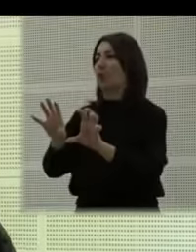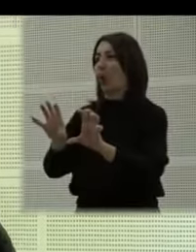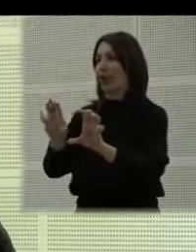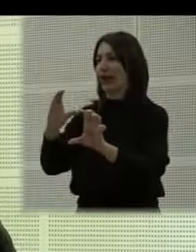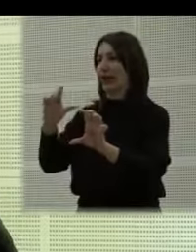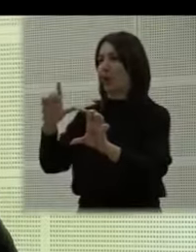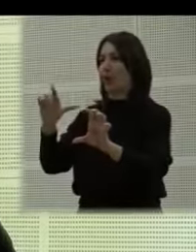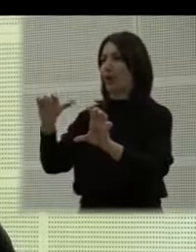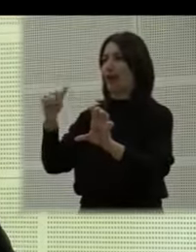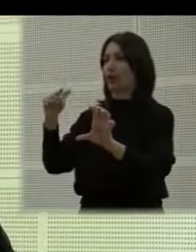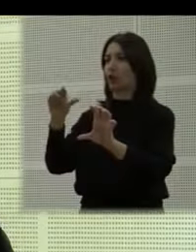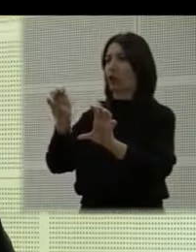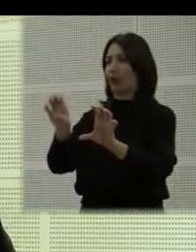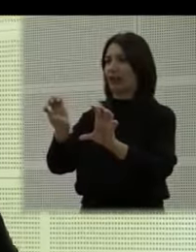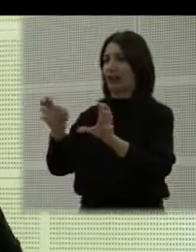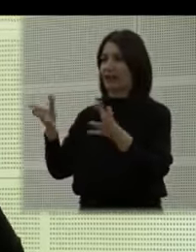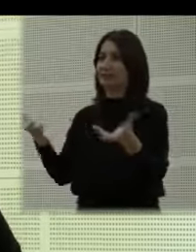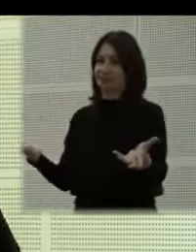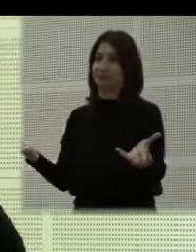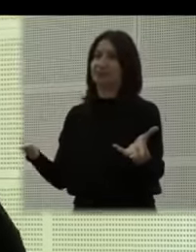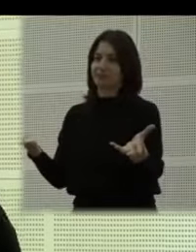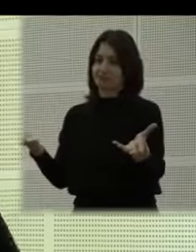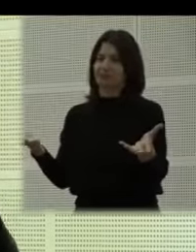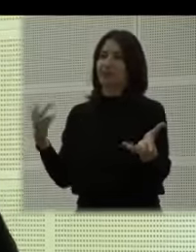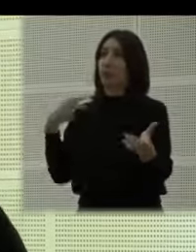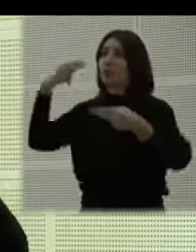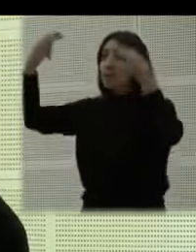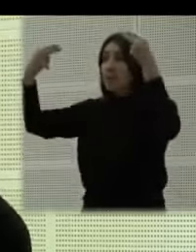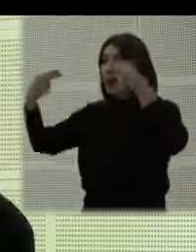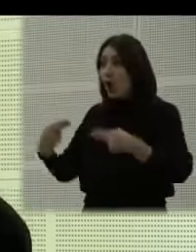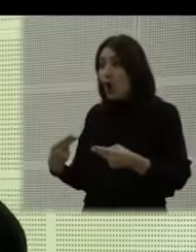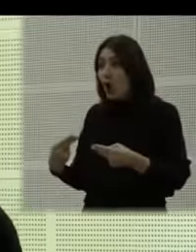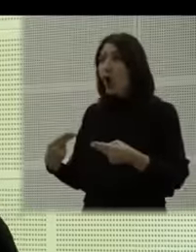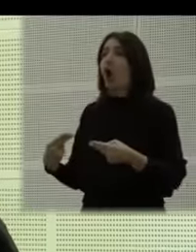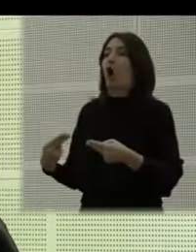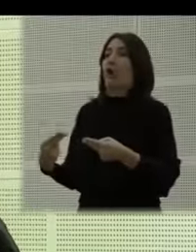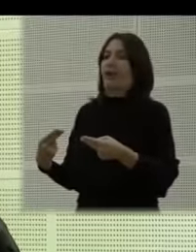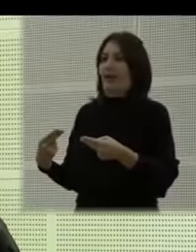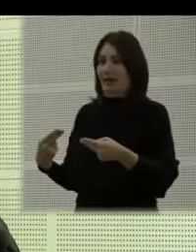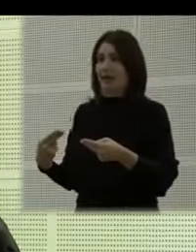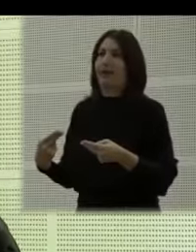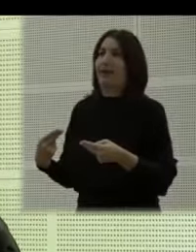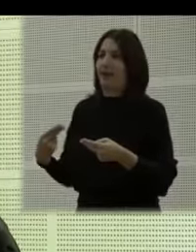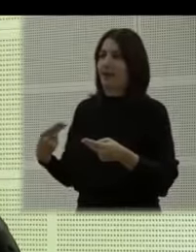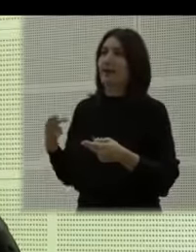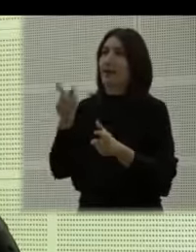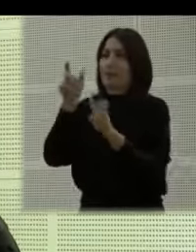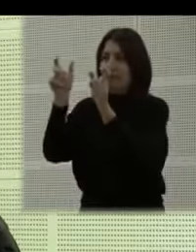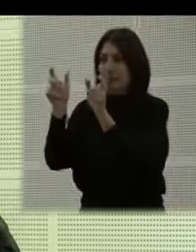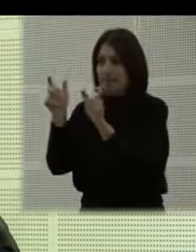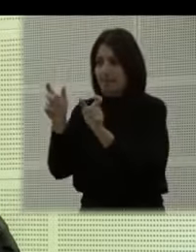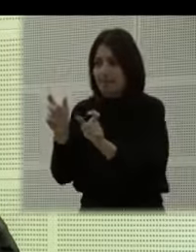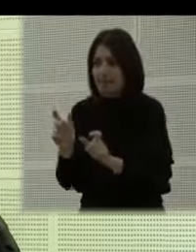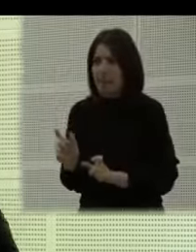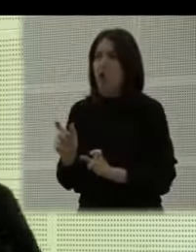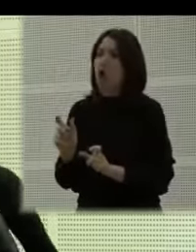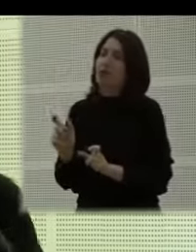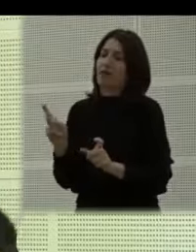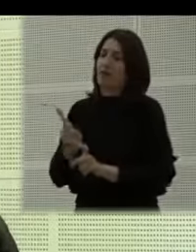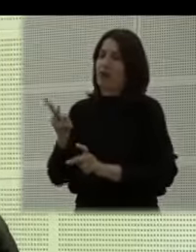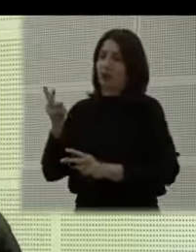così. Ora, quindi mi dicevano appunto queste parole, appunto questi epiteti, per cui io